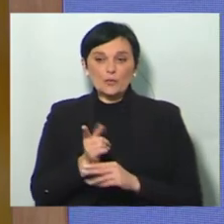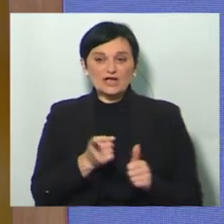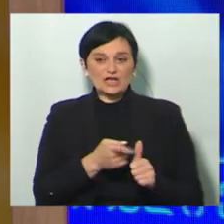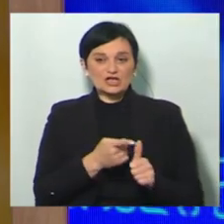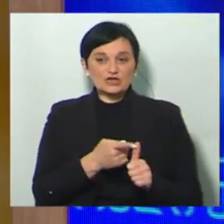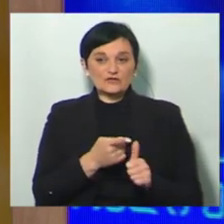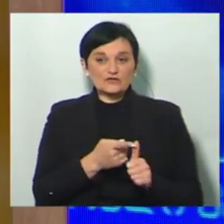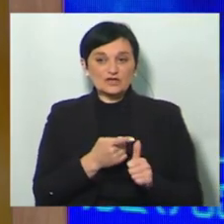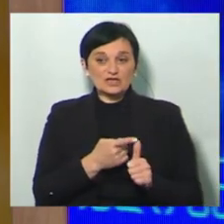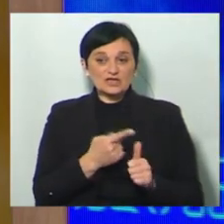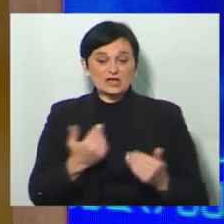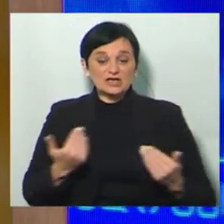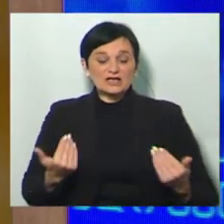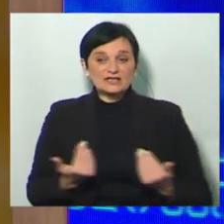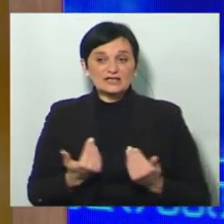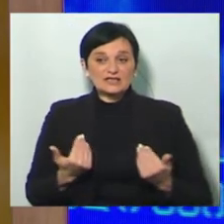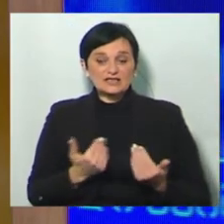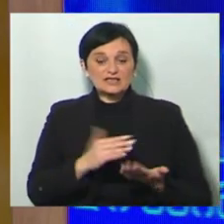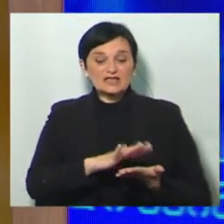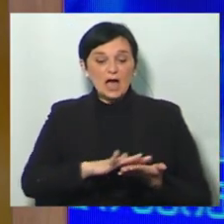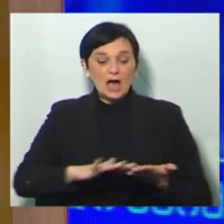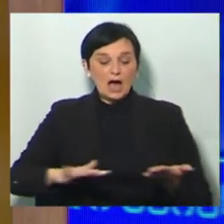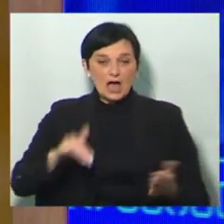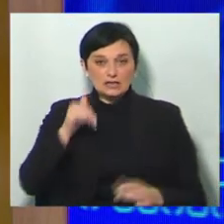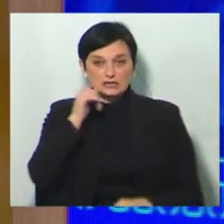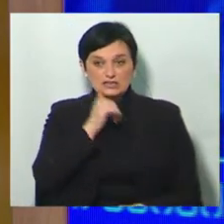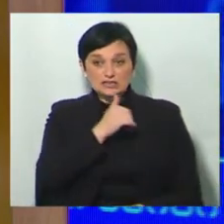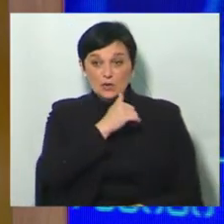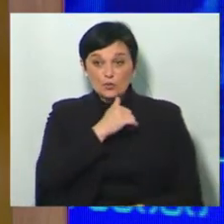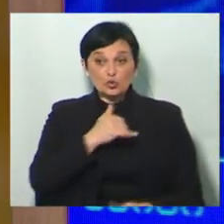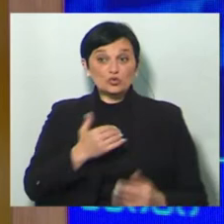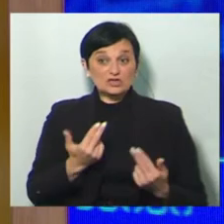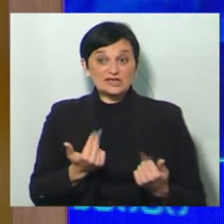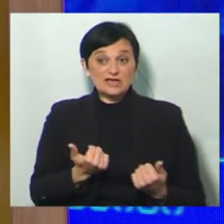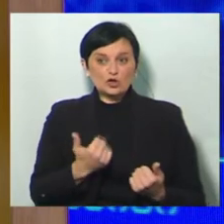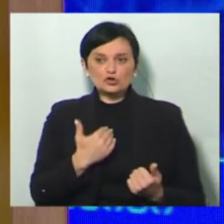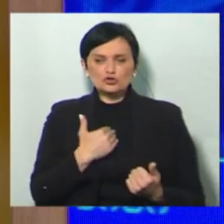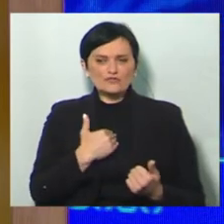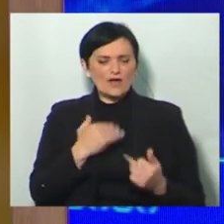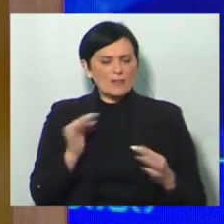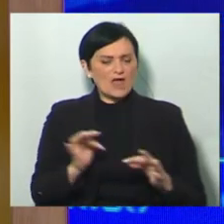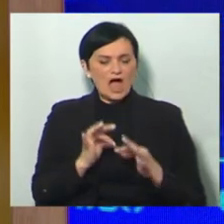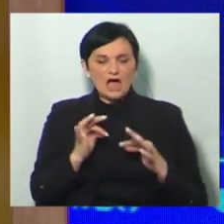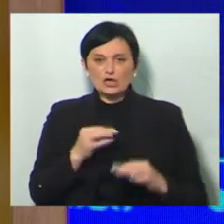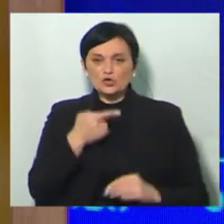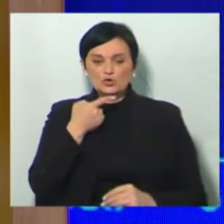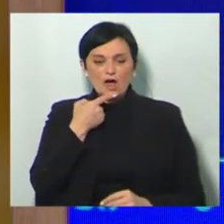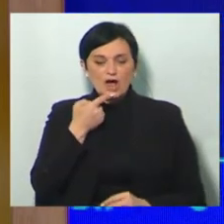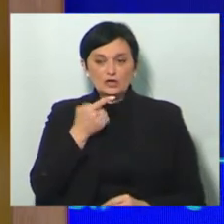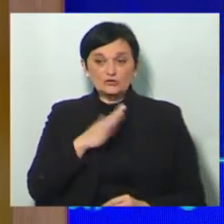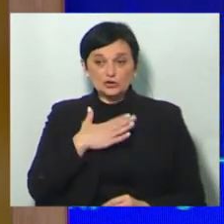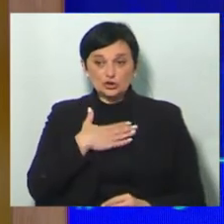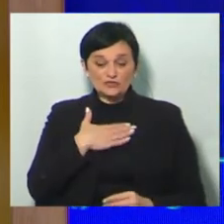ქვია დღეგრძელობა, ის საიდუმლო. Დიახ, ჩვენ არასოდეს გვითქვამთ, რომ ჩვენი ინფორმაციით